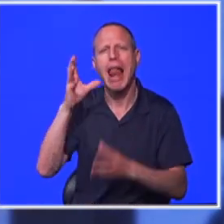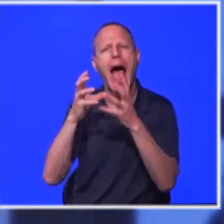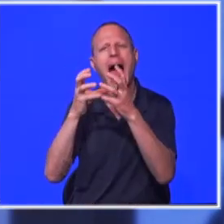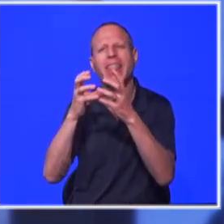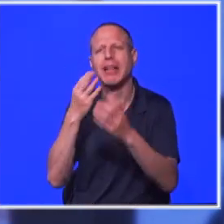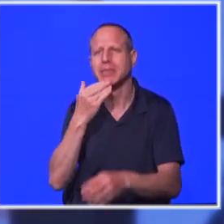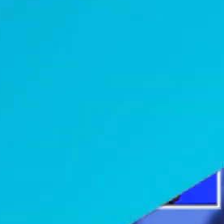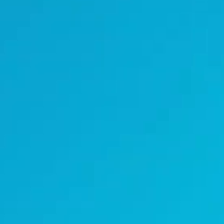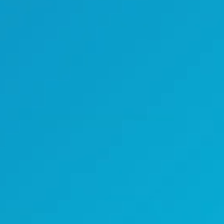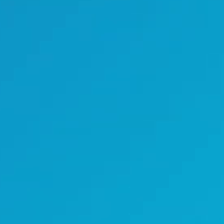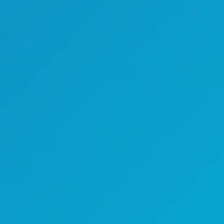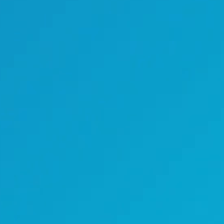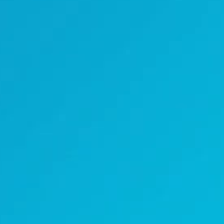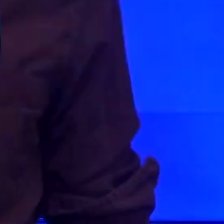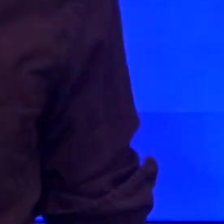אננס בישראל.